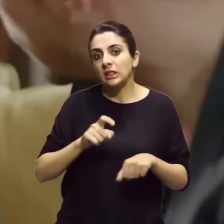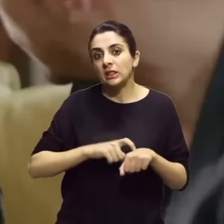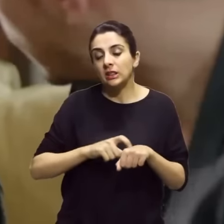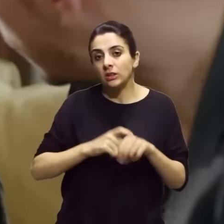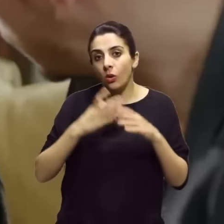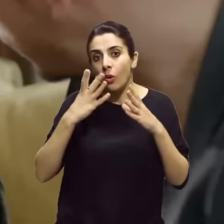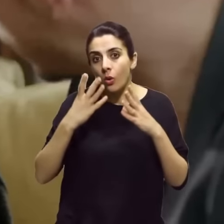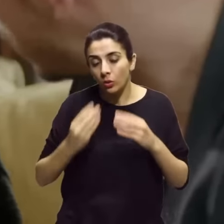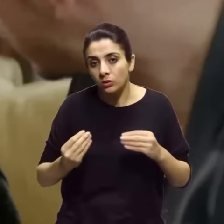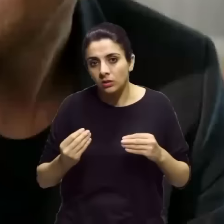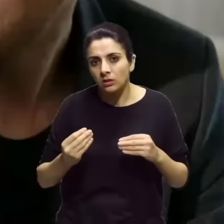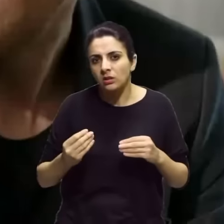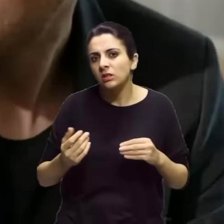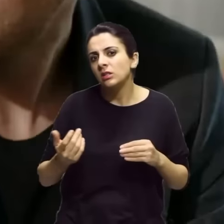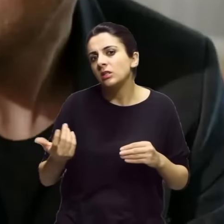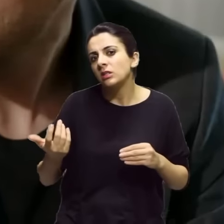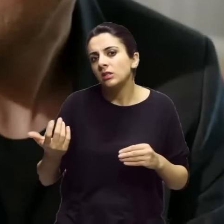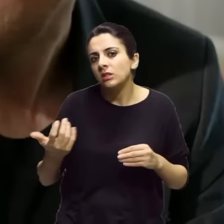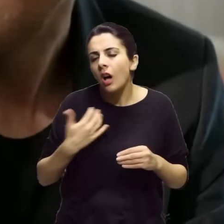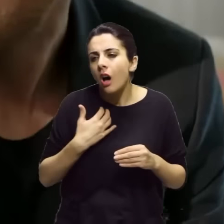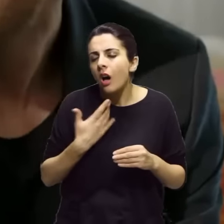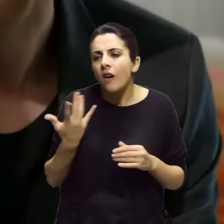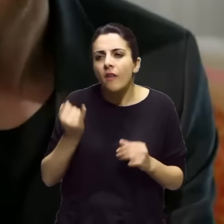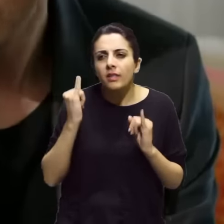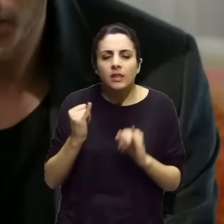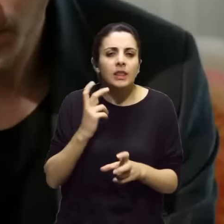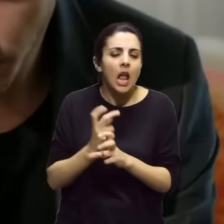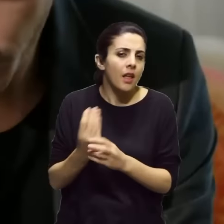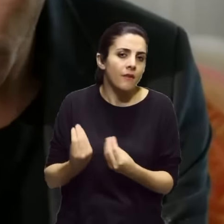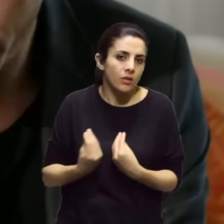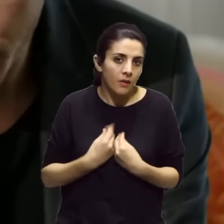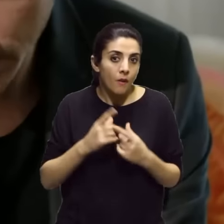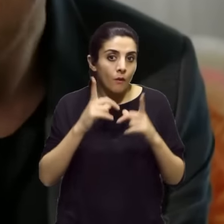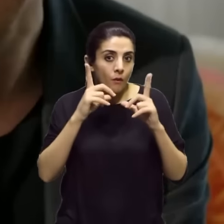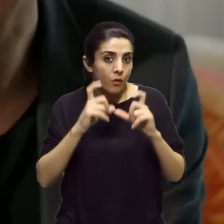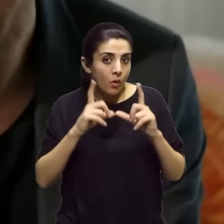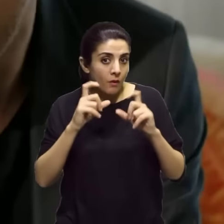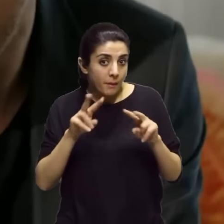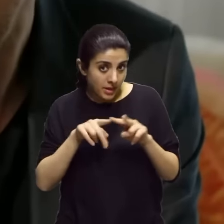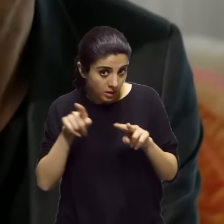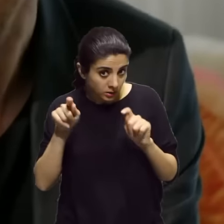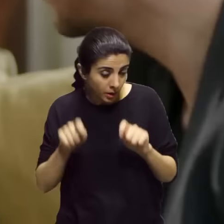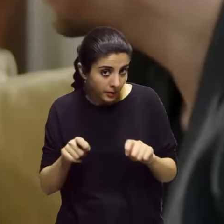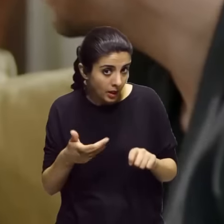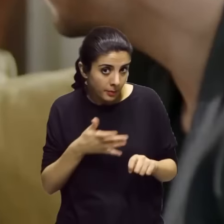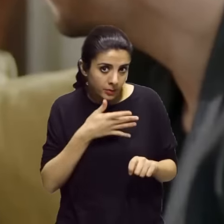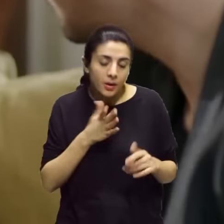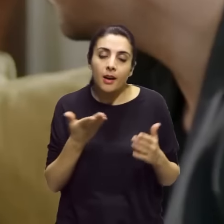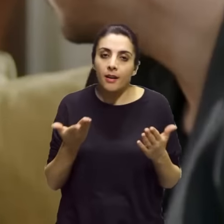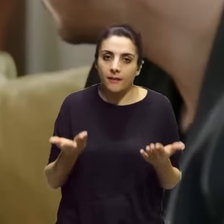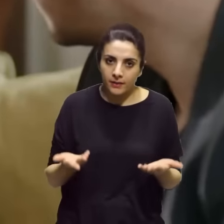öfkelenecek. Böyle kızgın bir boğa gibi meydanlara çıkacak. Artık ne yapacağı hiç belli değil. Tabii fotoğrafları çektiren Menteş'se, bilmiyoruz ki.